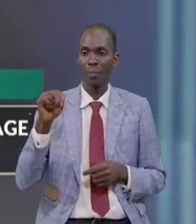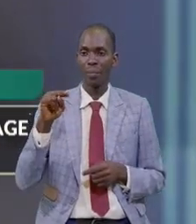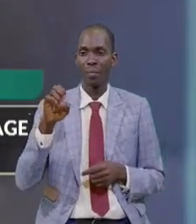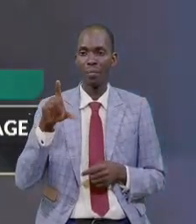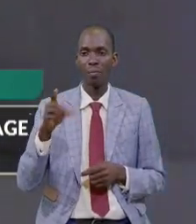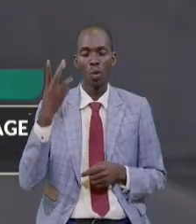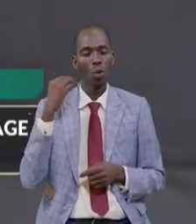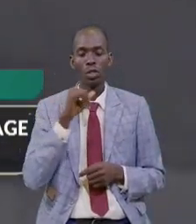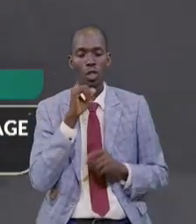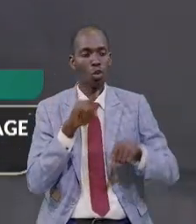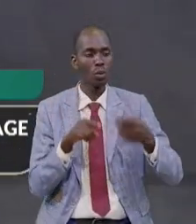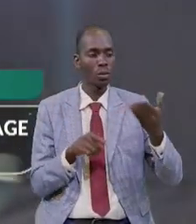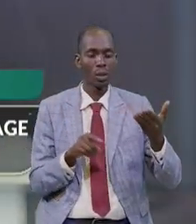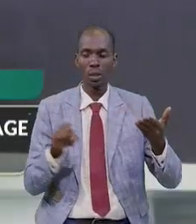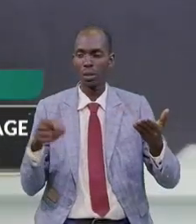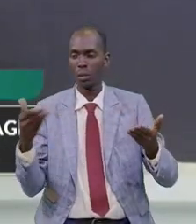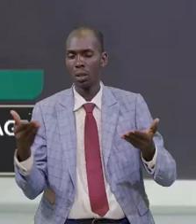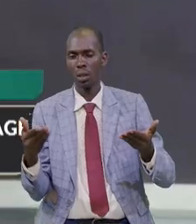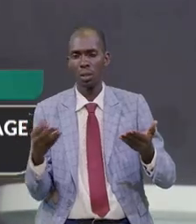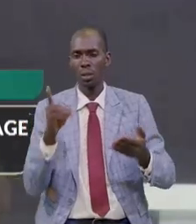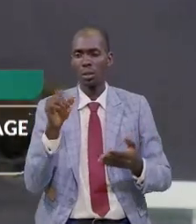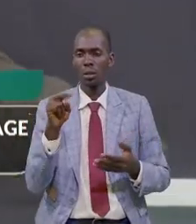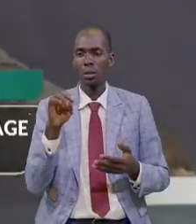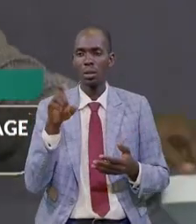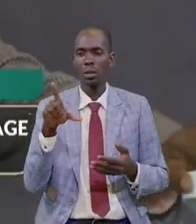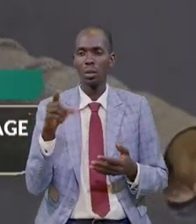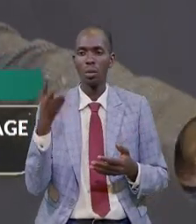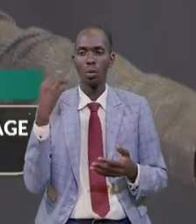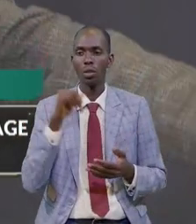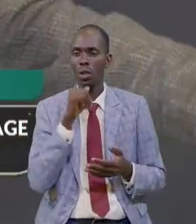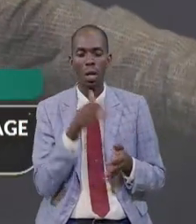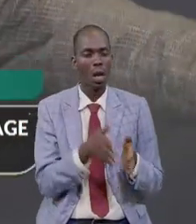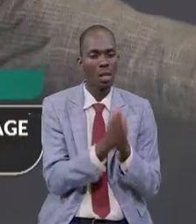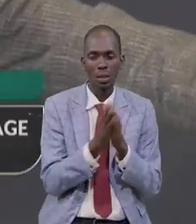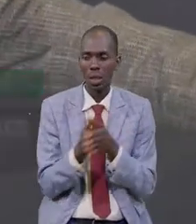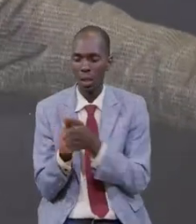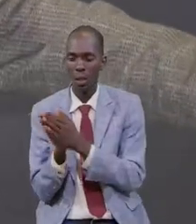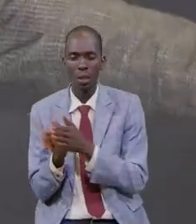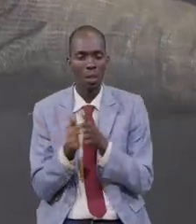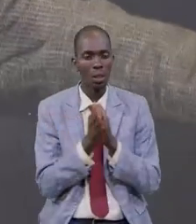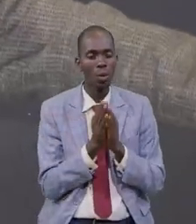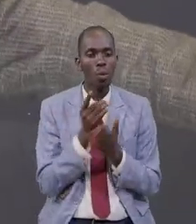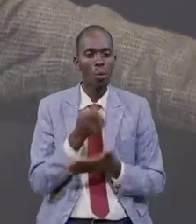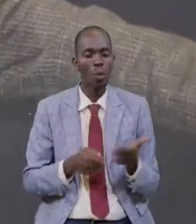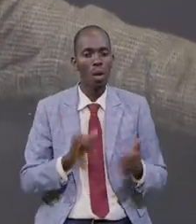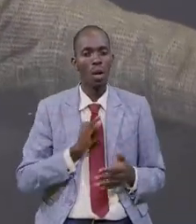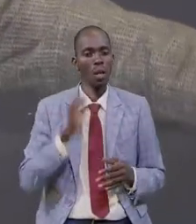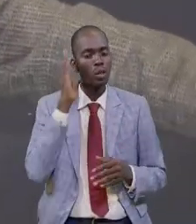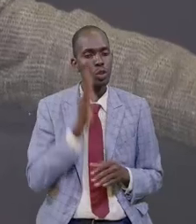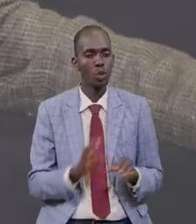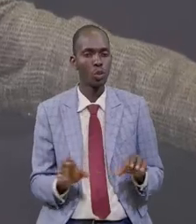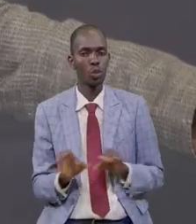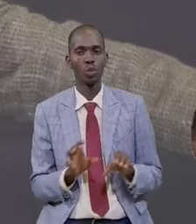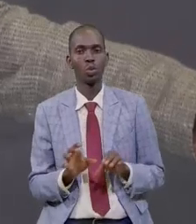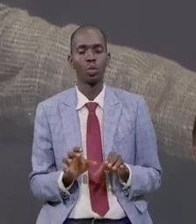cœur Daniel ne se débamb qu'est-ce que tu penses qu'ils vont faire il servent le vin sur du roi